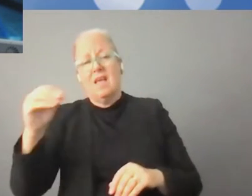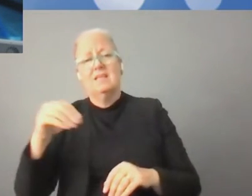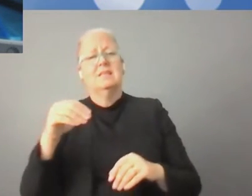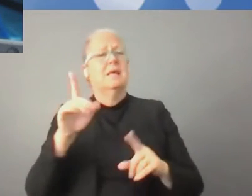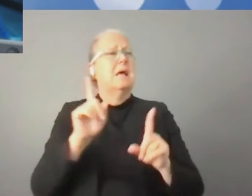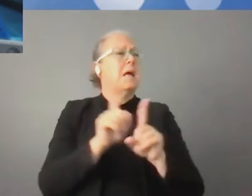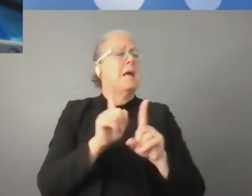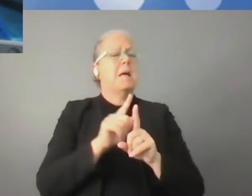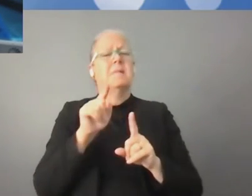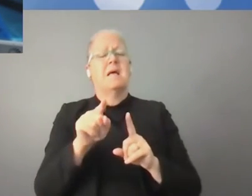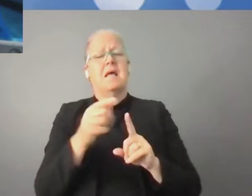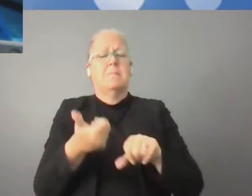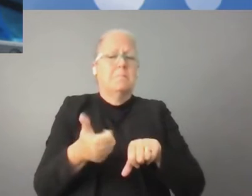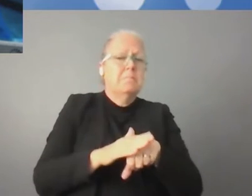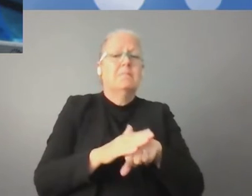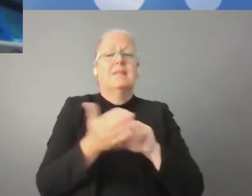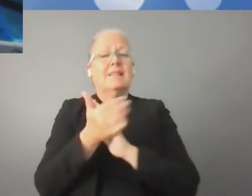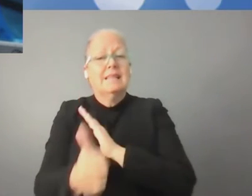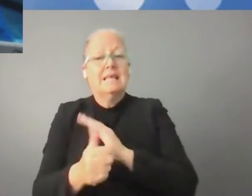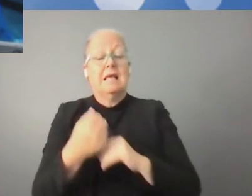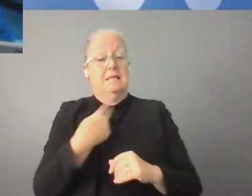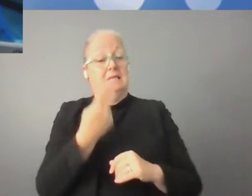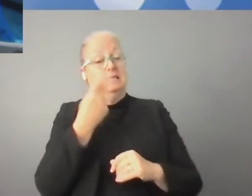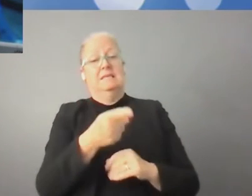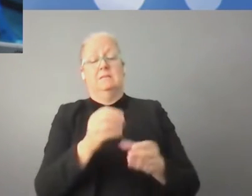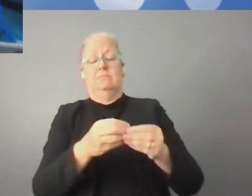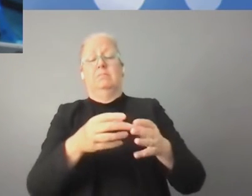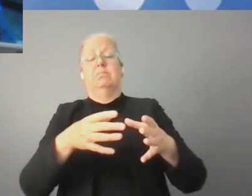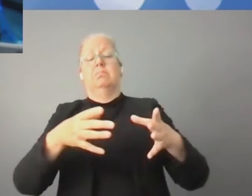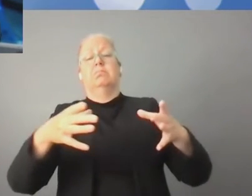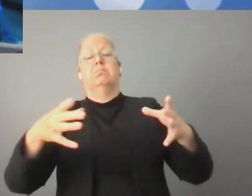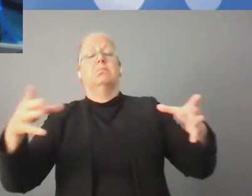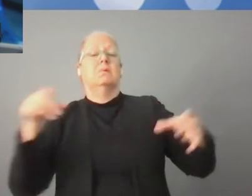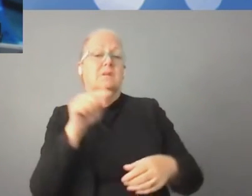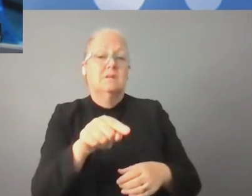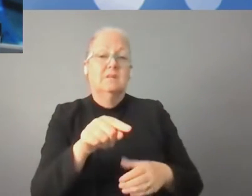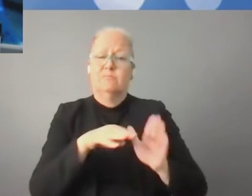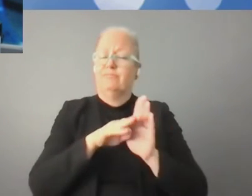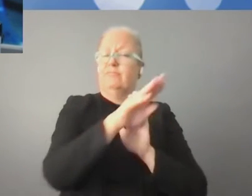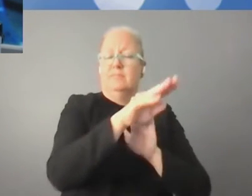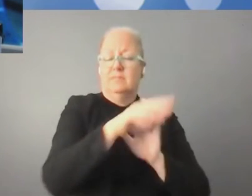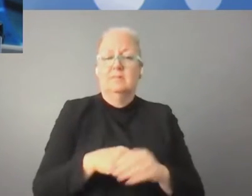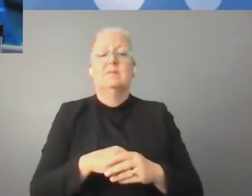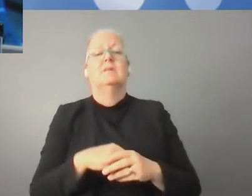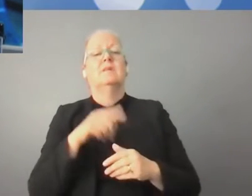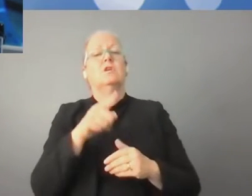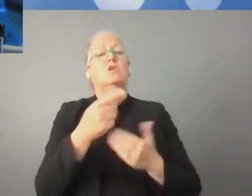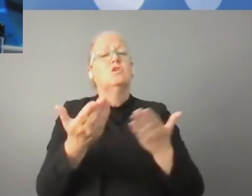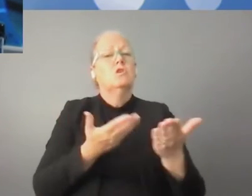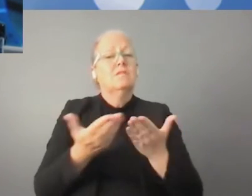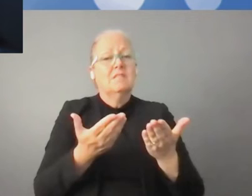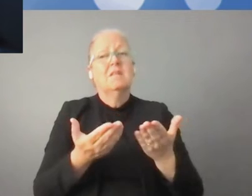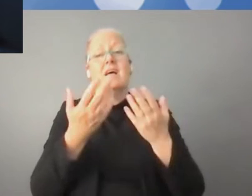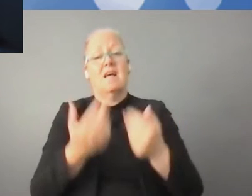справляемся на этом поприще. В нашей экономике действуют сотни и тысячи компаний из области информационных